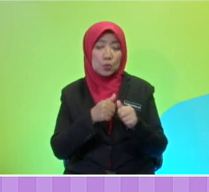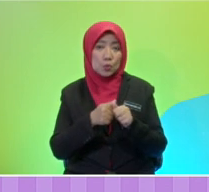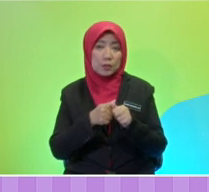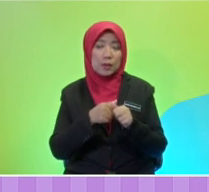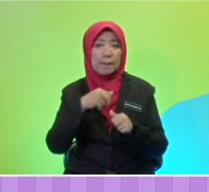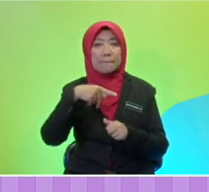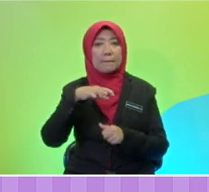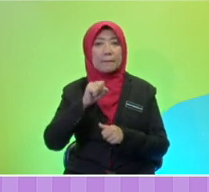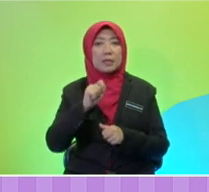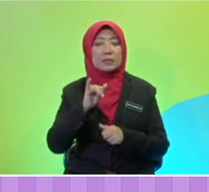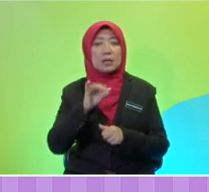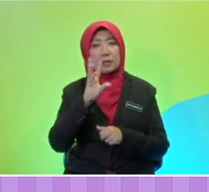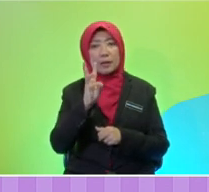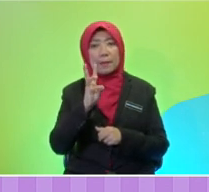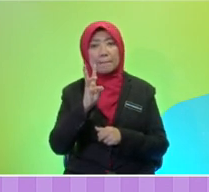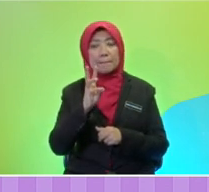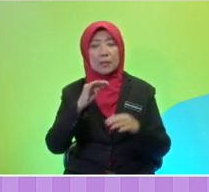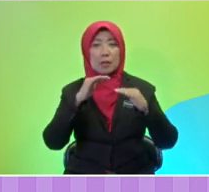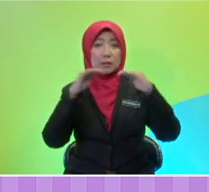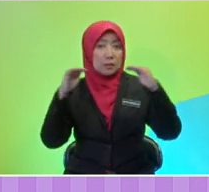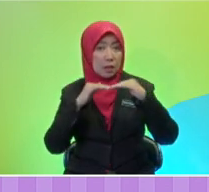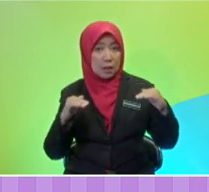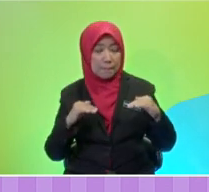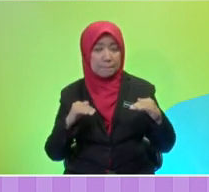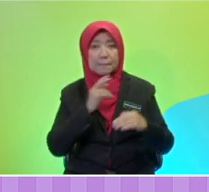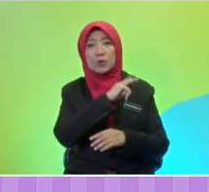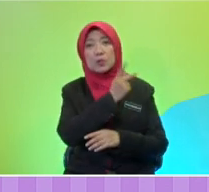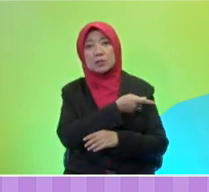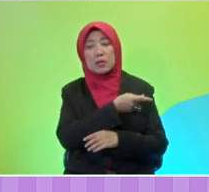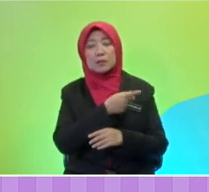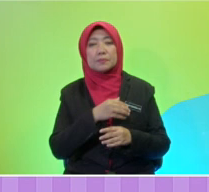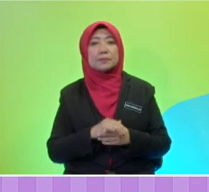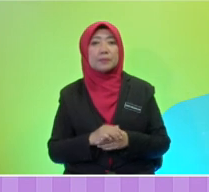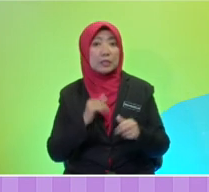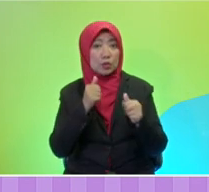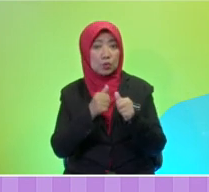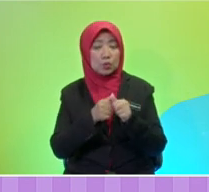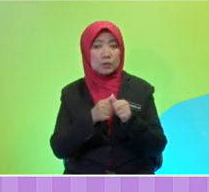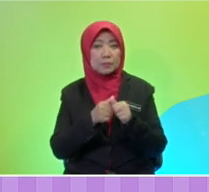enam tahap penguasaan yang mana melibatkan tafsiran tafsiran tertentu